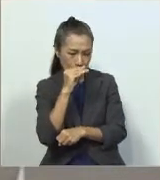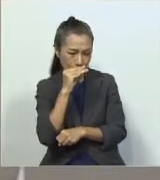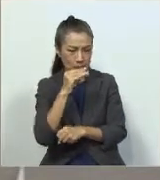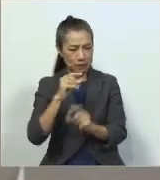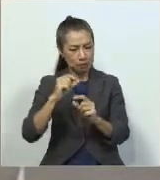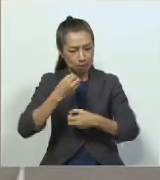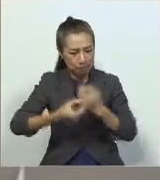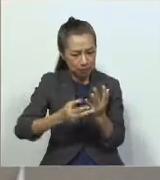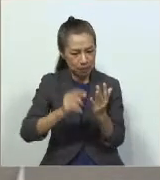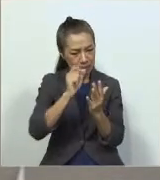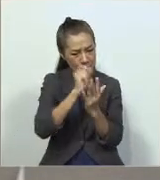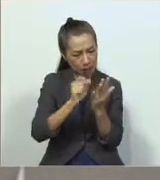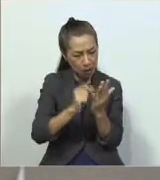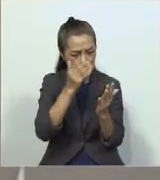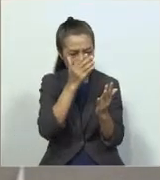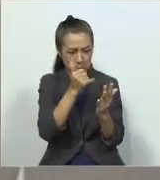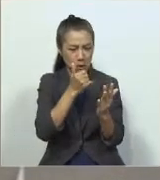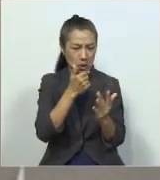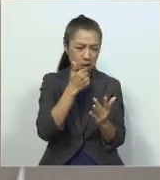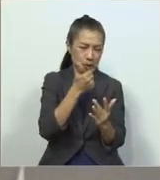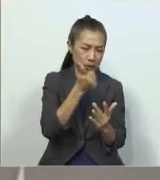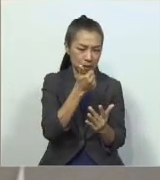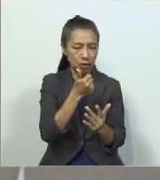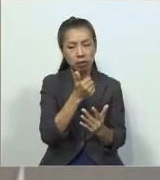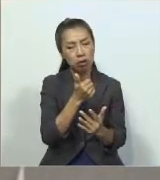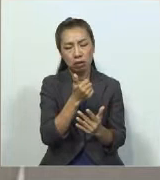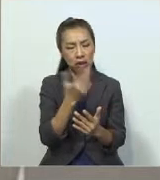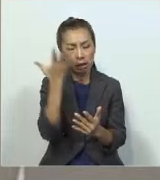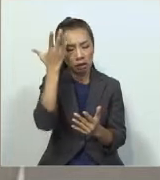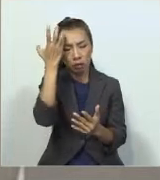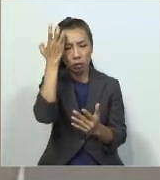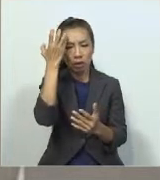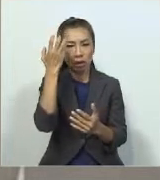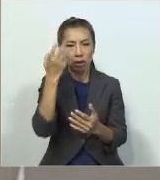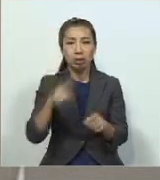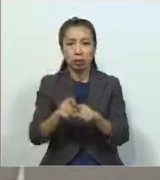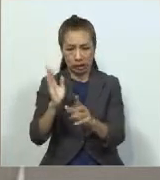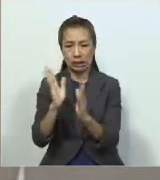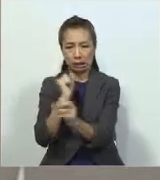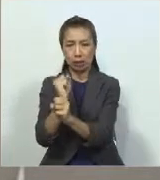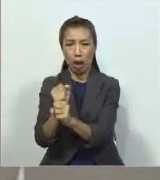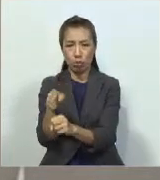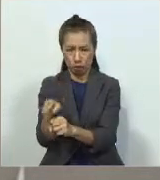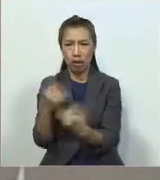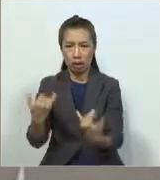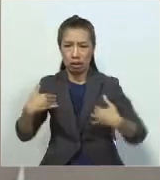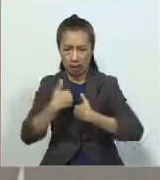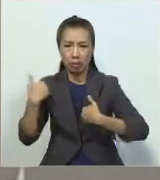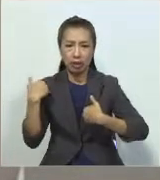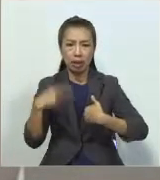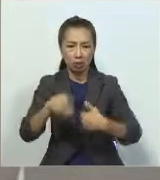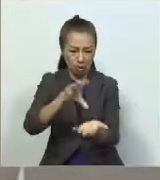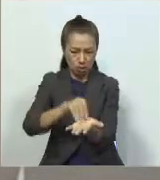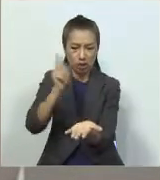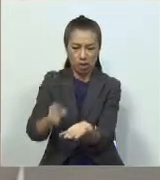าให้มันปวดหัวนะเพราะแค่ทำงานในระบบมันก็แย่พออยู่แล้วนะเพราะนั้นสิ่งต่างๆตรงนี้เป็นสิ่งที่มันเป็นข้อเท็จจริงอยู่แล้